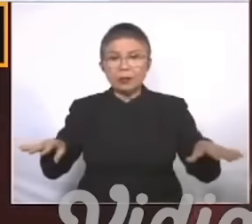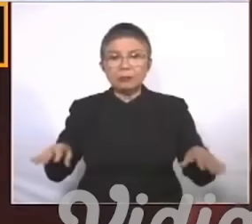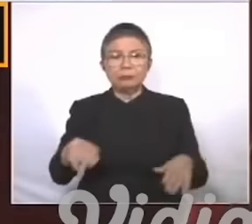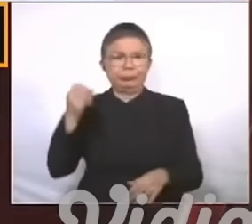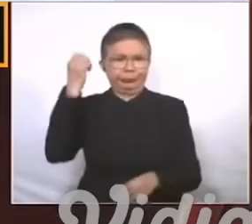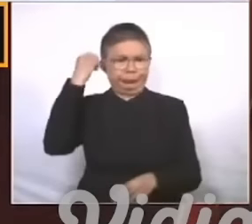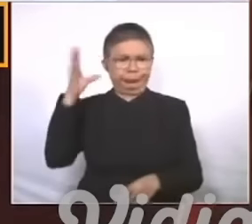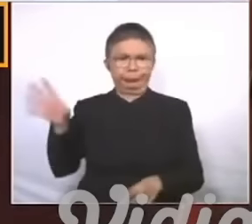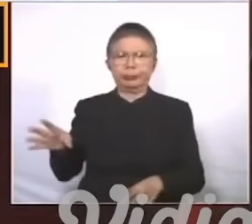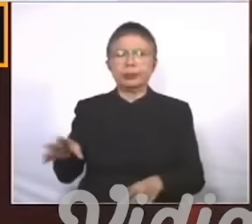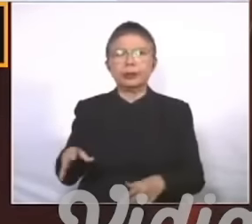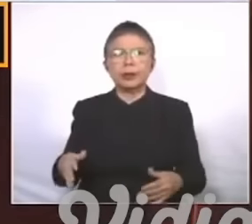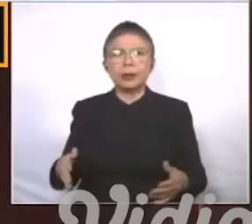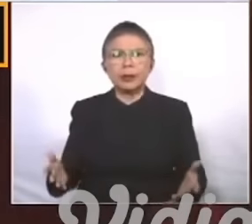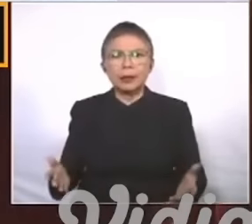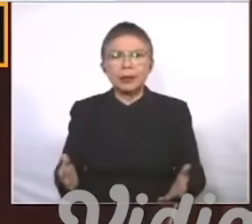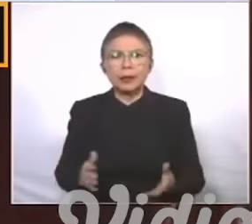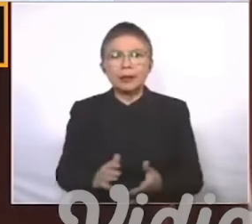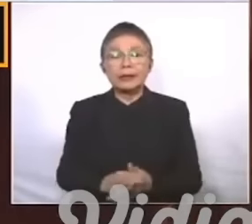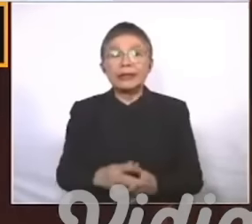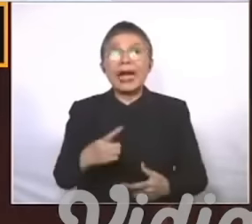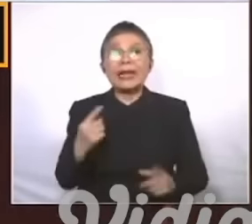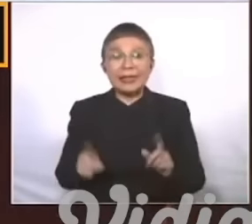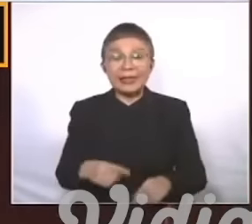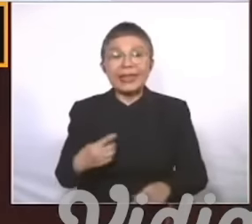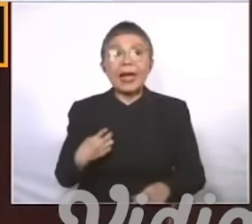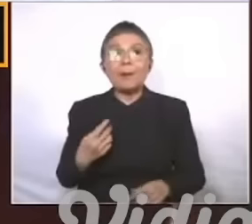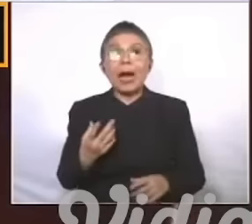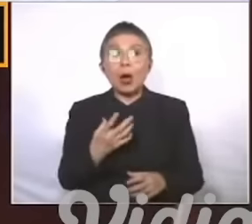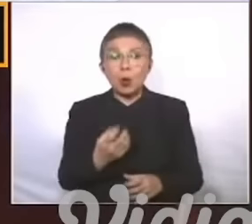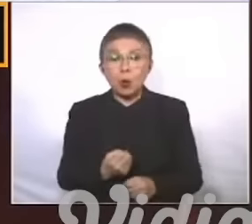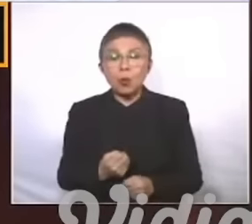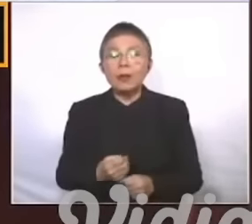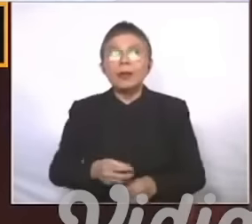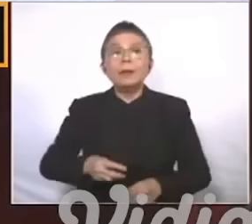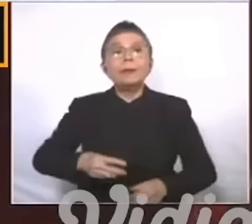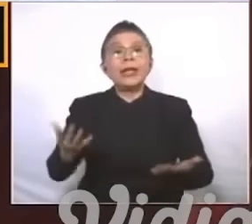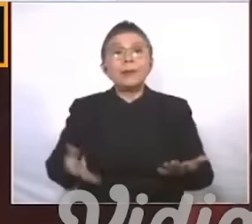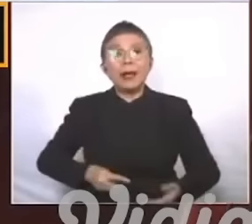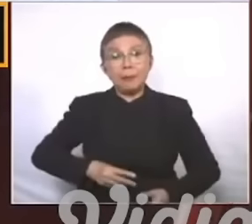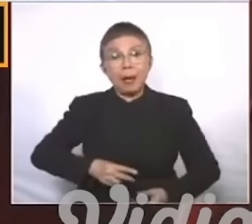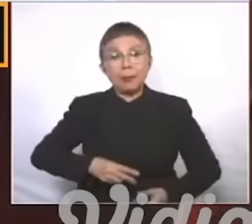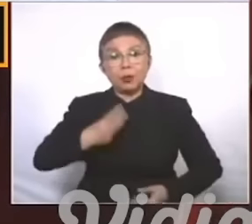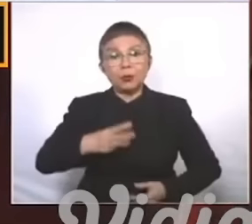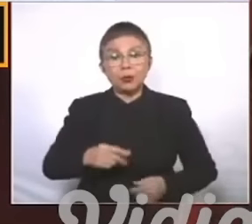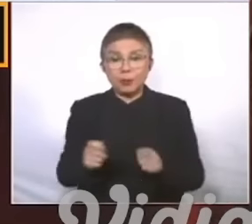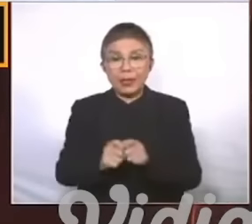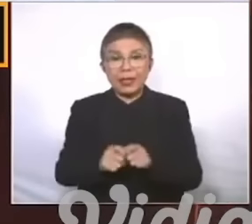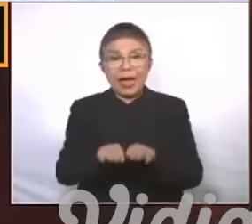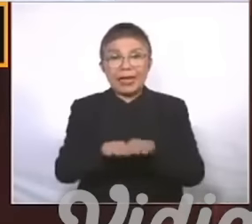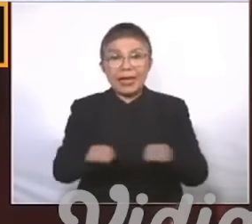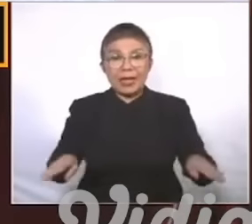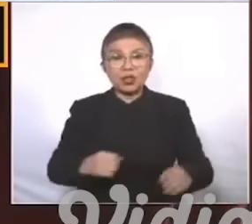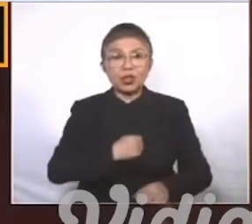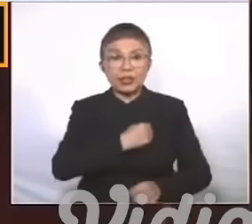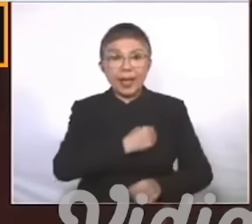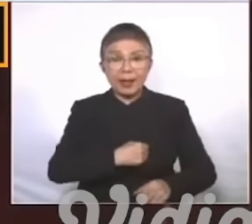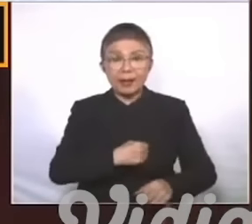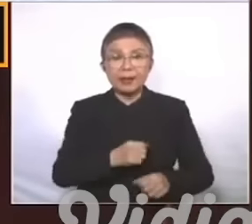bermakna. Maka saya ingin pendapat Pak Mahfud, bagaimana mewujudkan keadilan